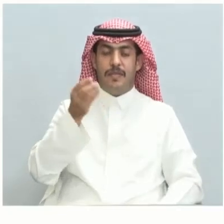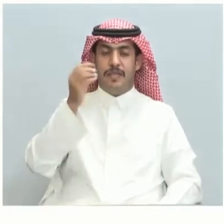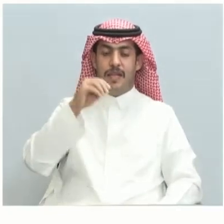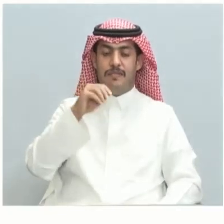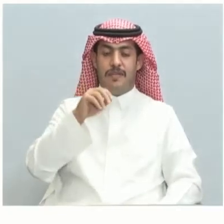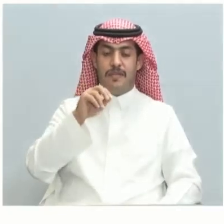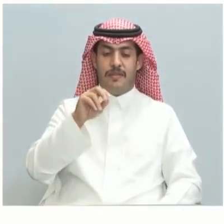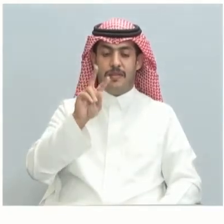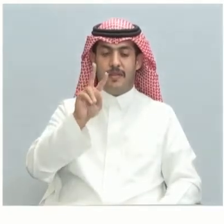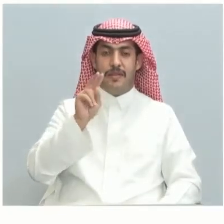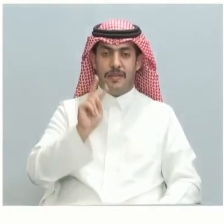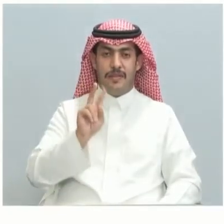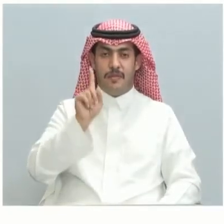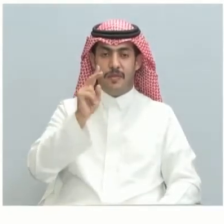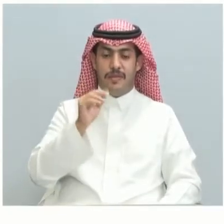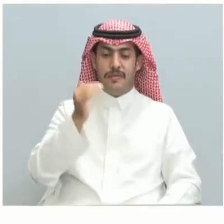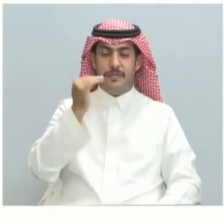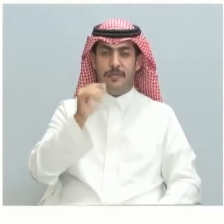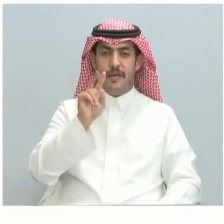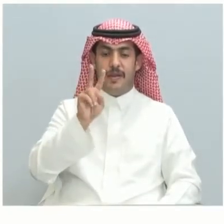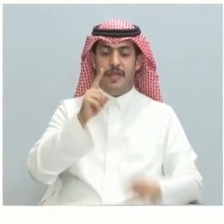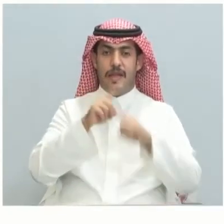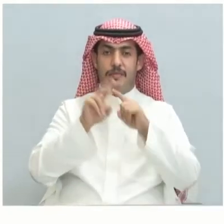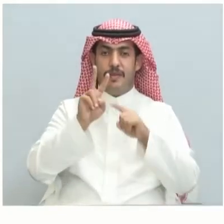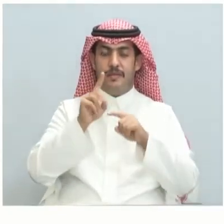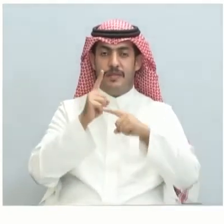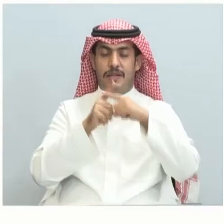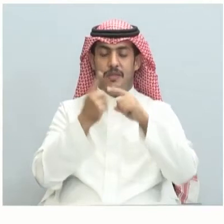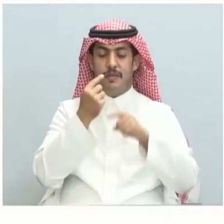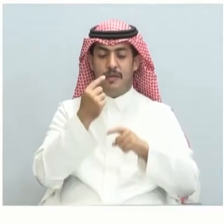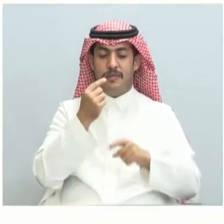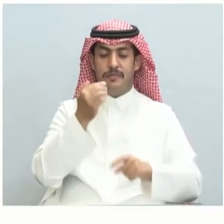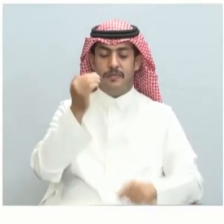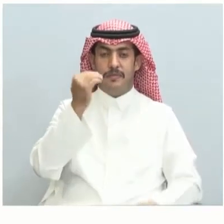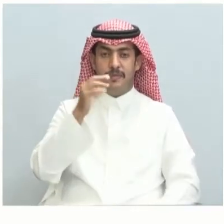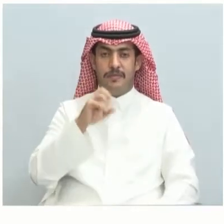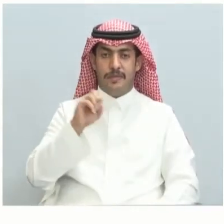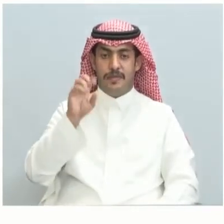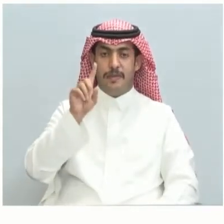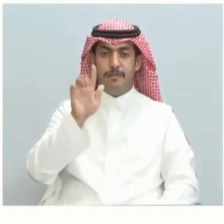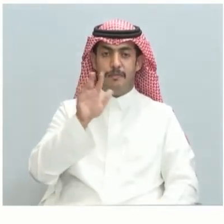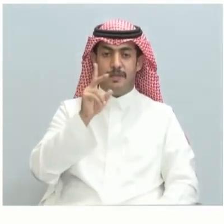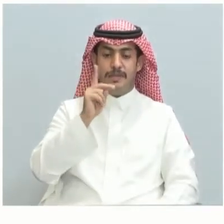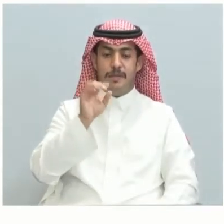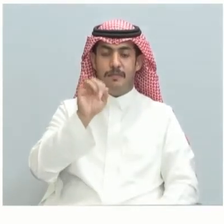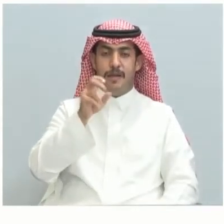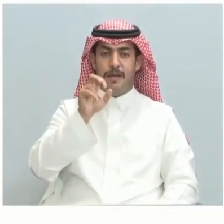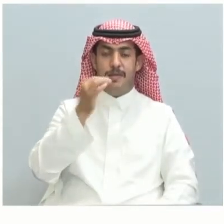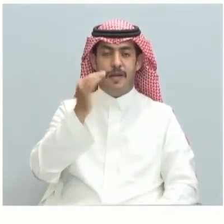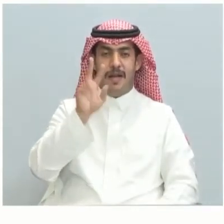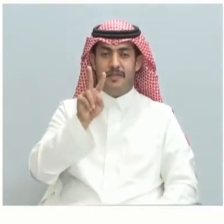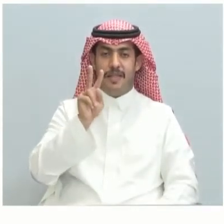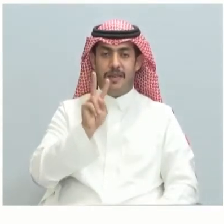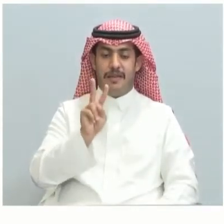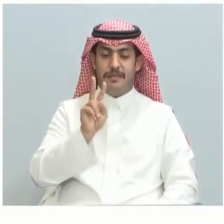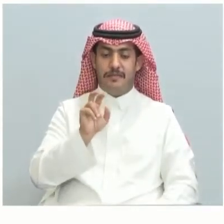واحد البسط اذا اثنان ضرب اثنان زائد واحد وضعناها في البسط المقام سيبقى كما هو